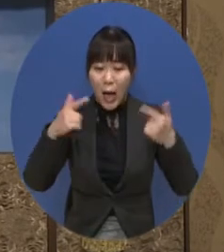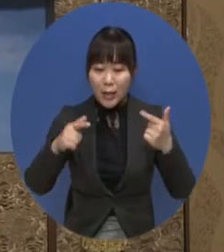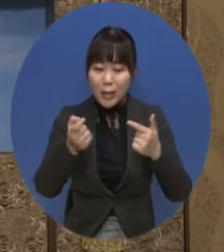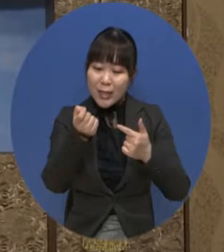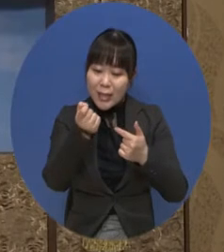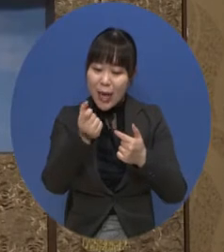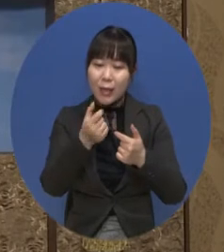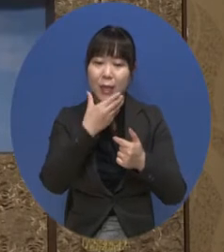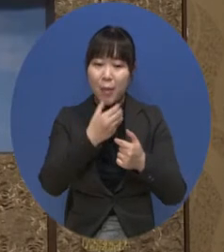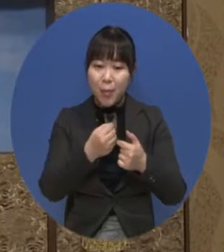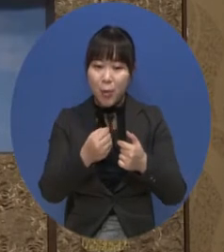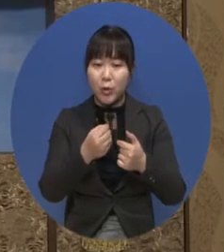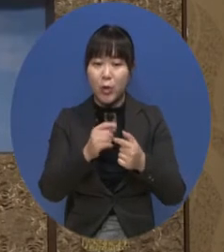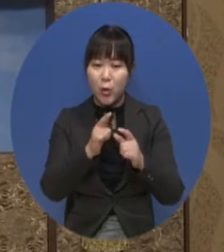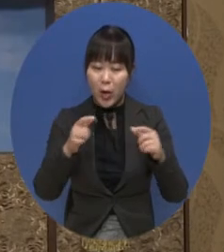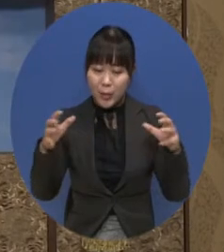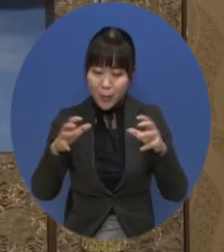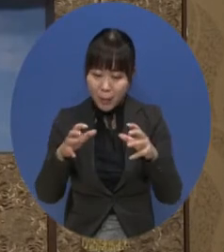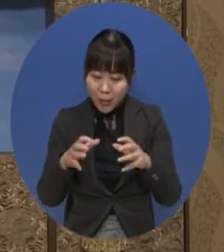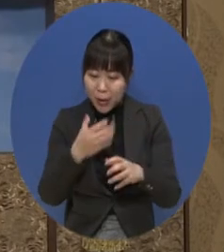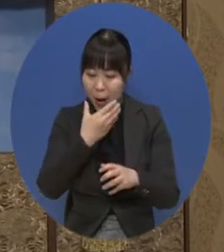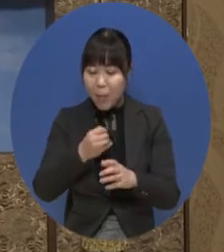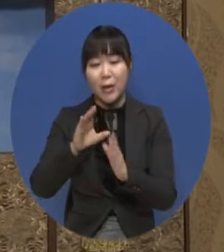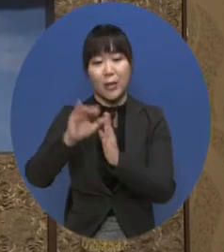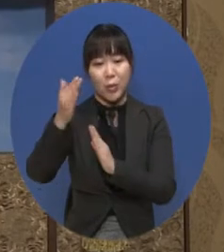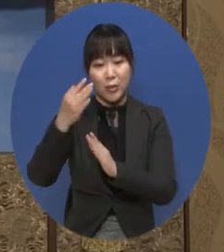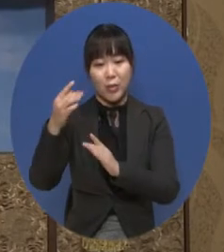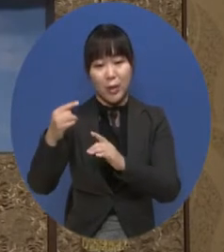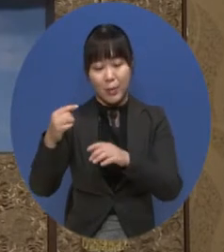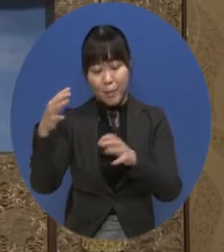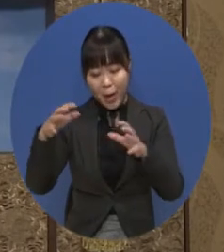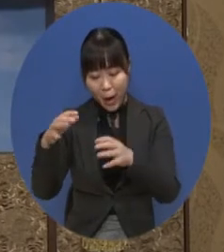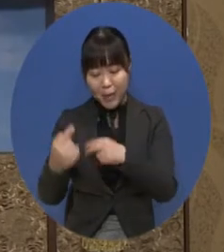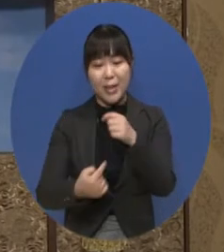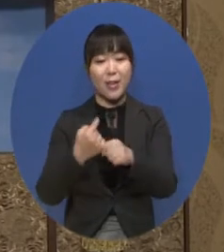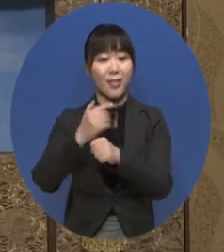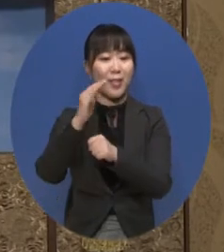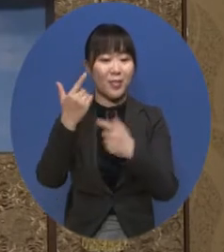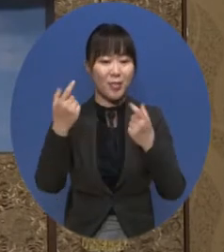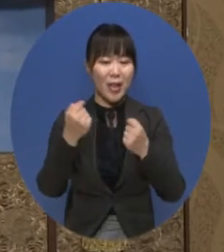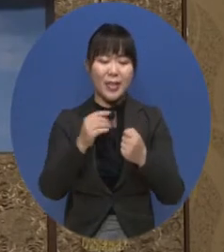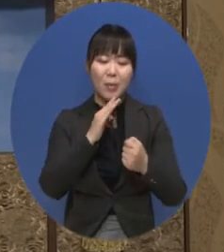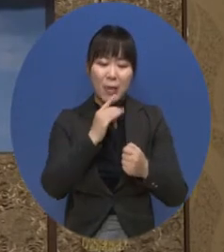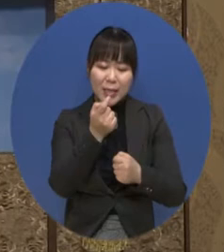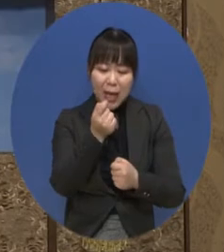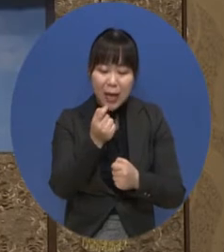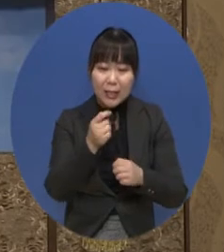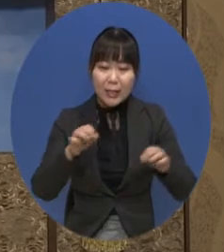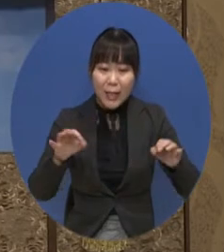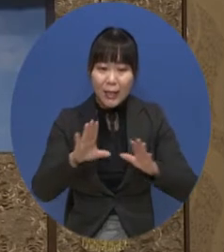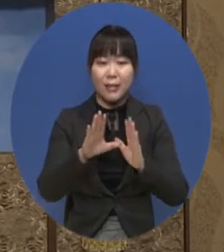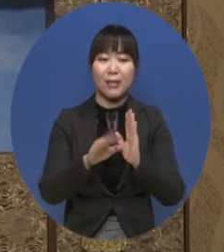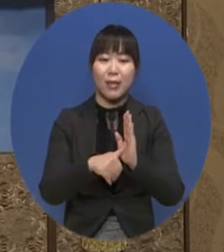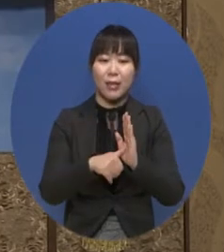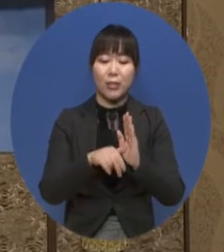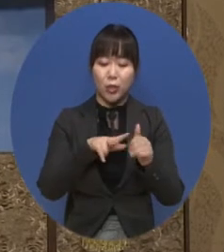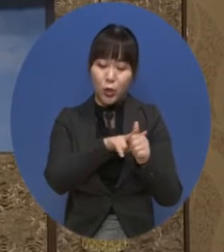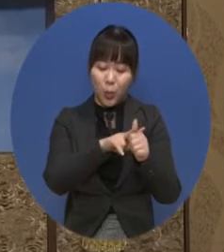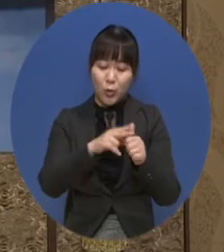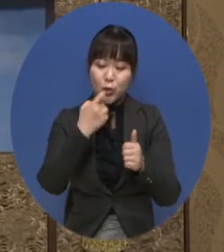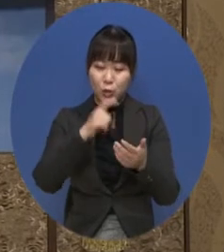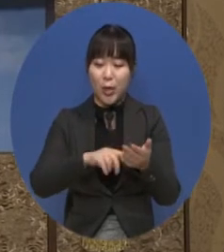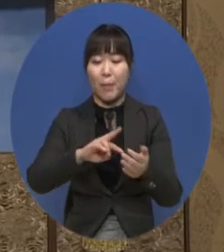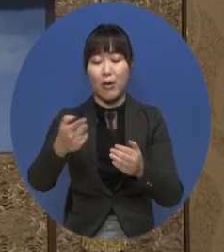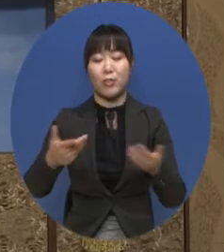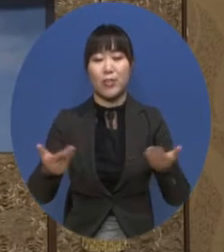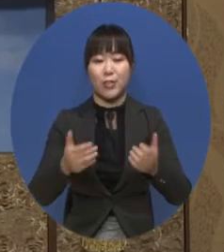쌓여서 행복한 하루가 되는 거잖아요. 그 하루가 또 쌓이면 1년이 되고 그래서 아주 소소한 순간에 정보들을 쉽게 바꾸는 일을 열심히 하려고